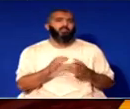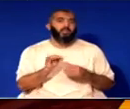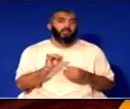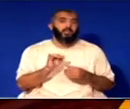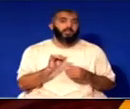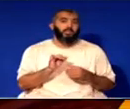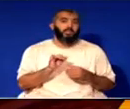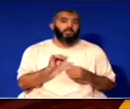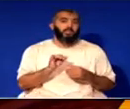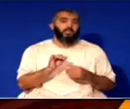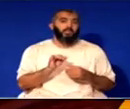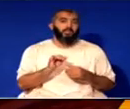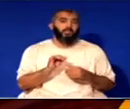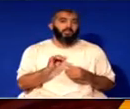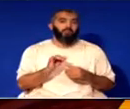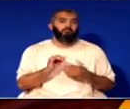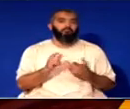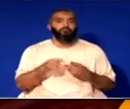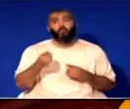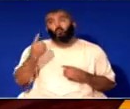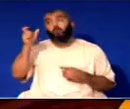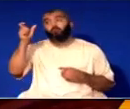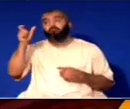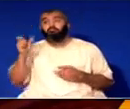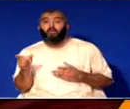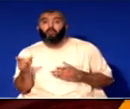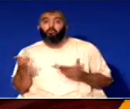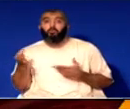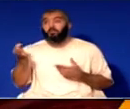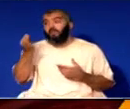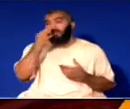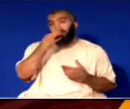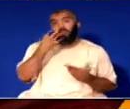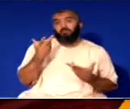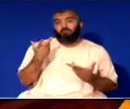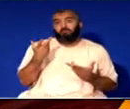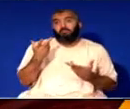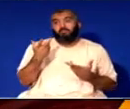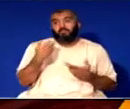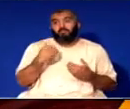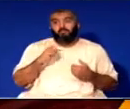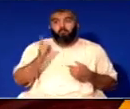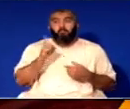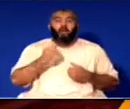قال لي واحد الشيخ بدون ذكر الأسماء. معليش